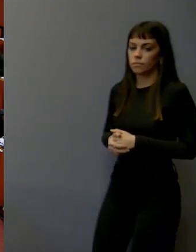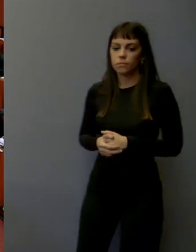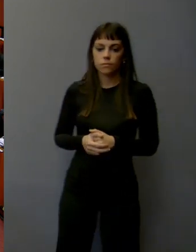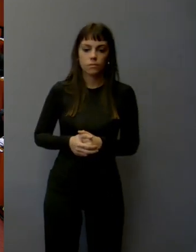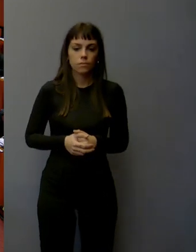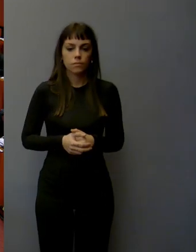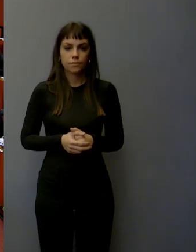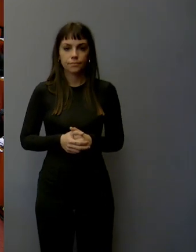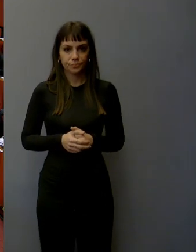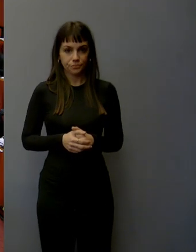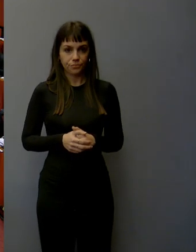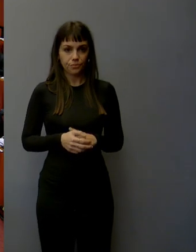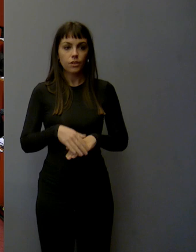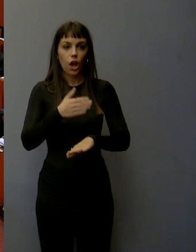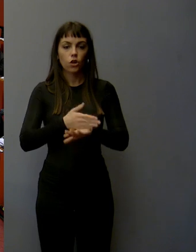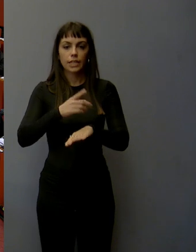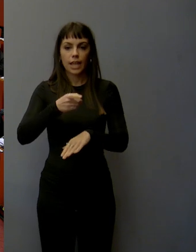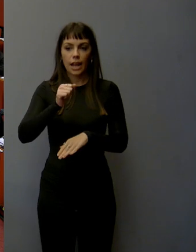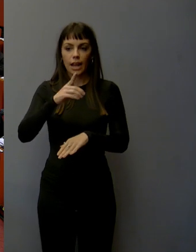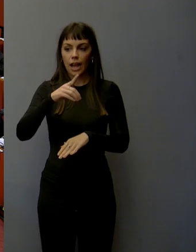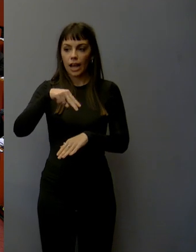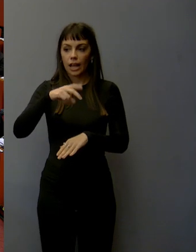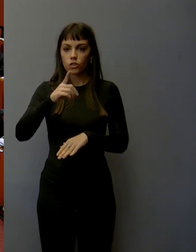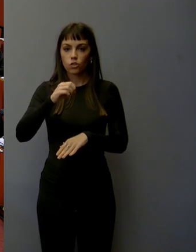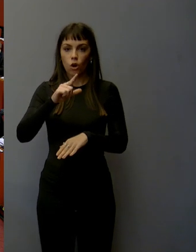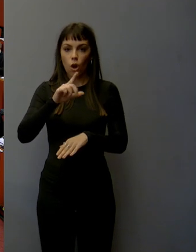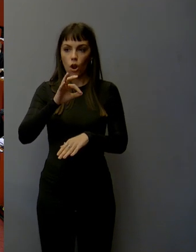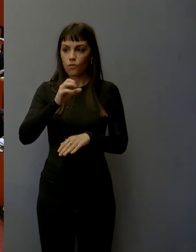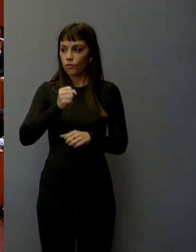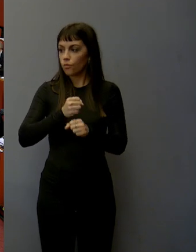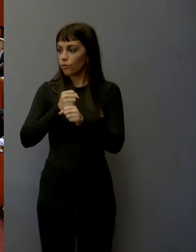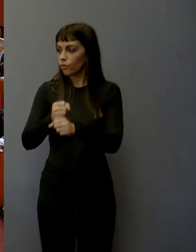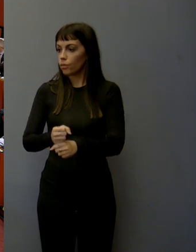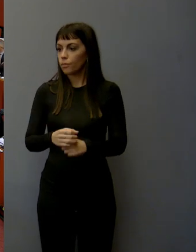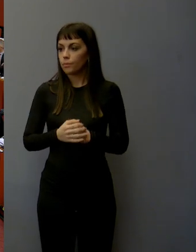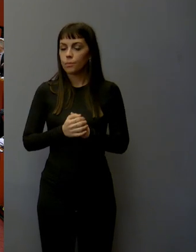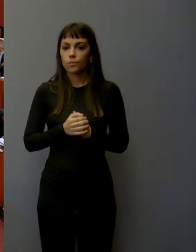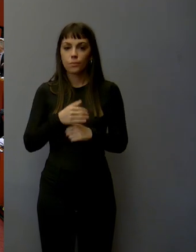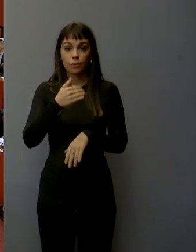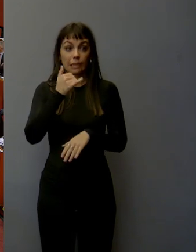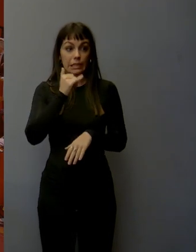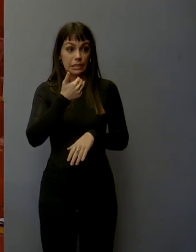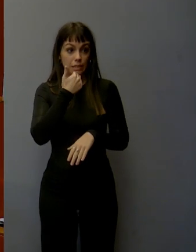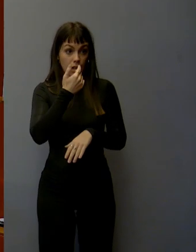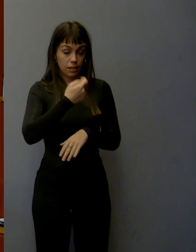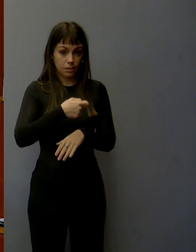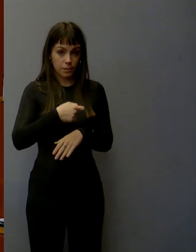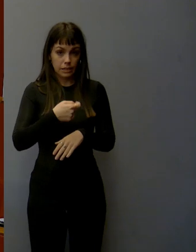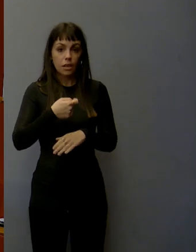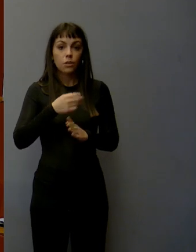prego consigliere Gandolfo Sì grazie presidente io allora riparto dall'ordine del